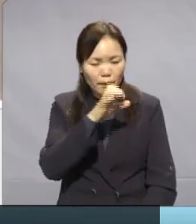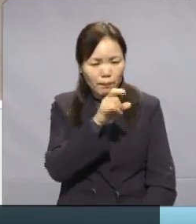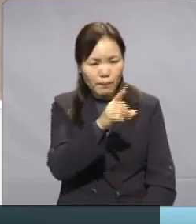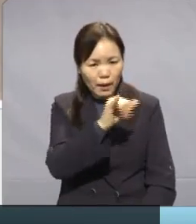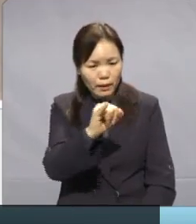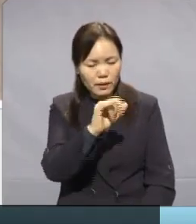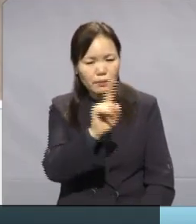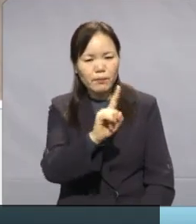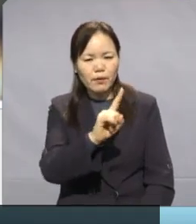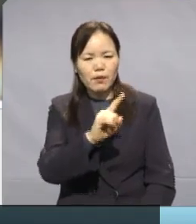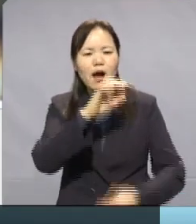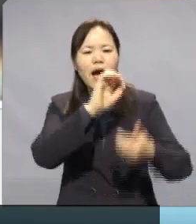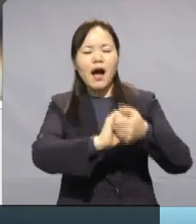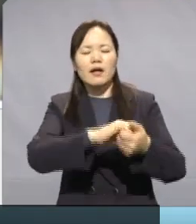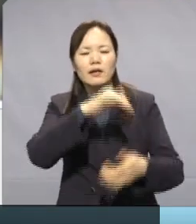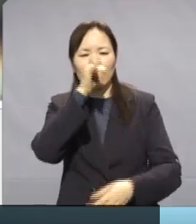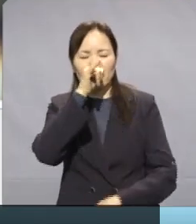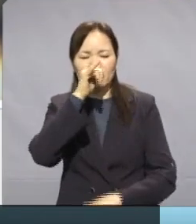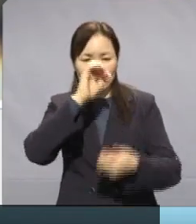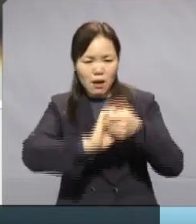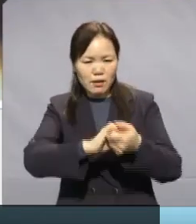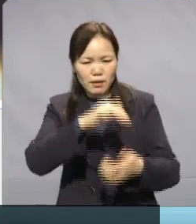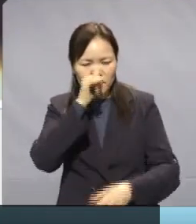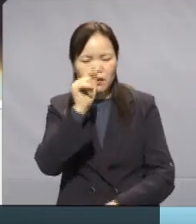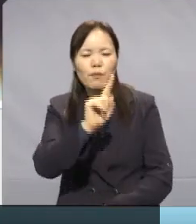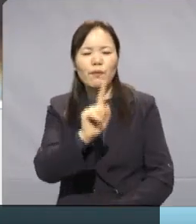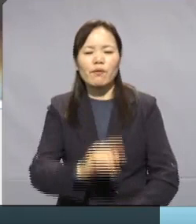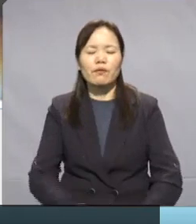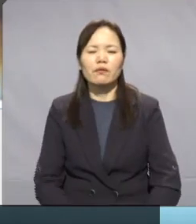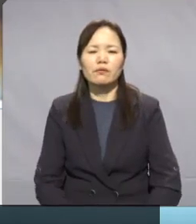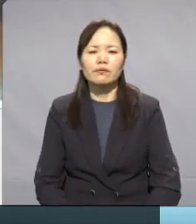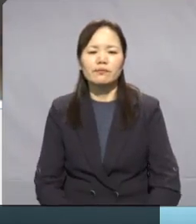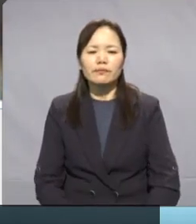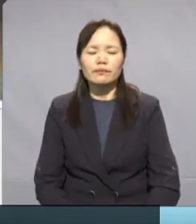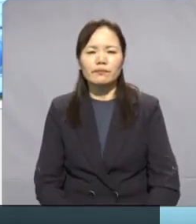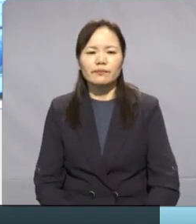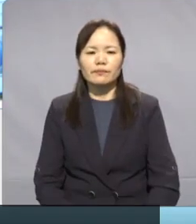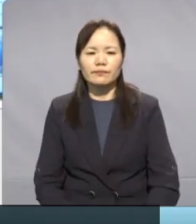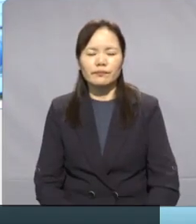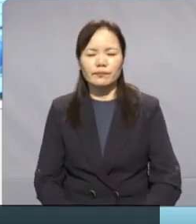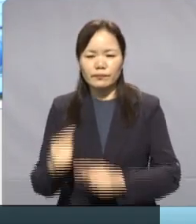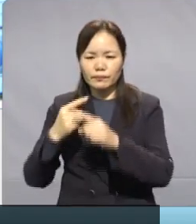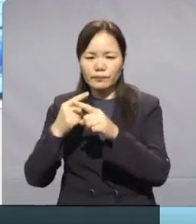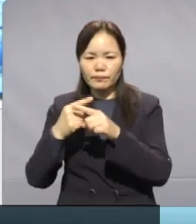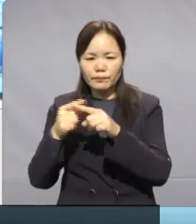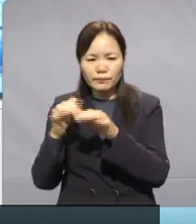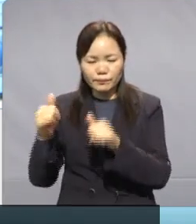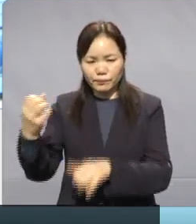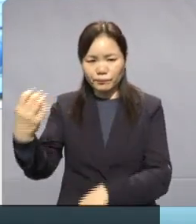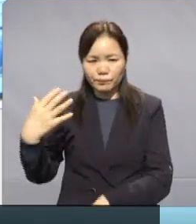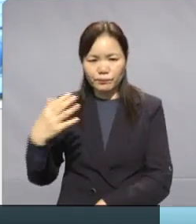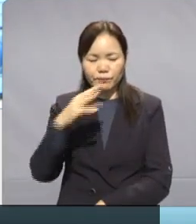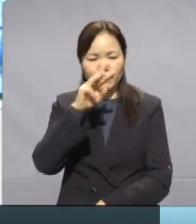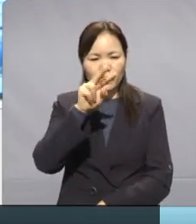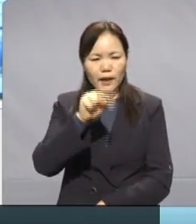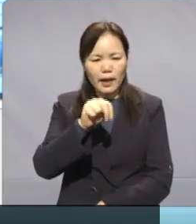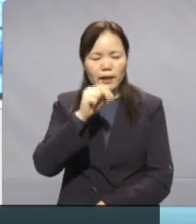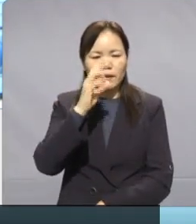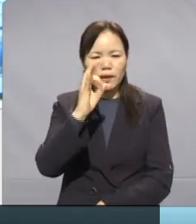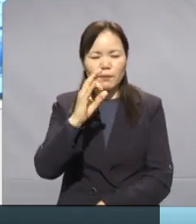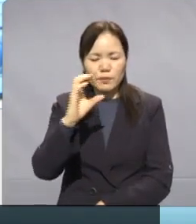애플페이는 한계가 있습니다. 어떤 한계가 한계입니까? 있는데, 아까 지금 우리 윤평원과 얘기하는